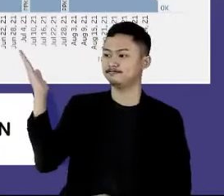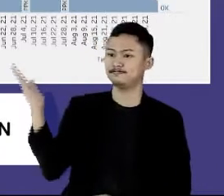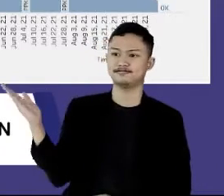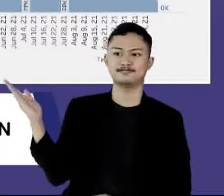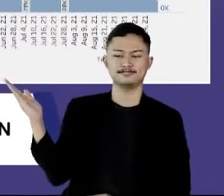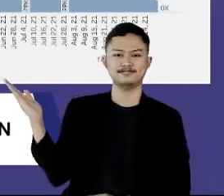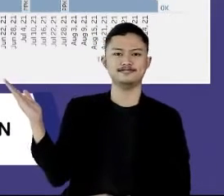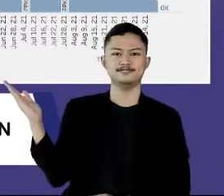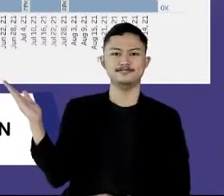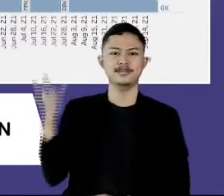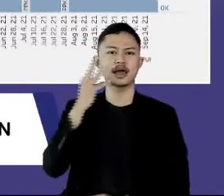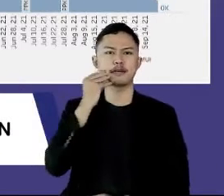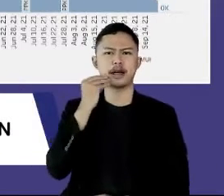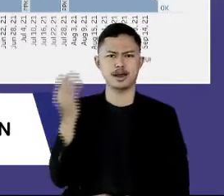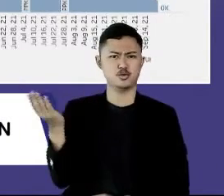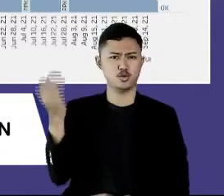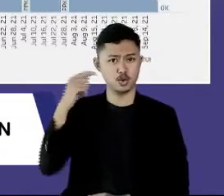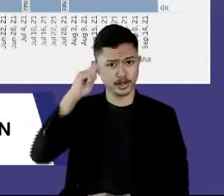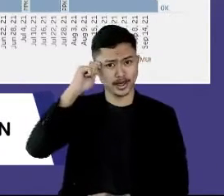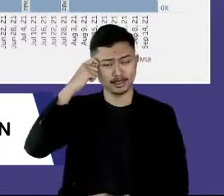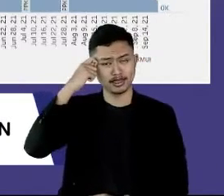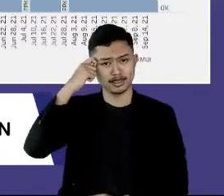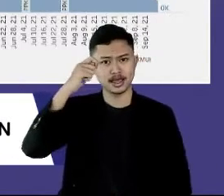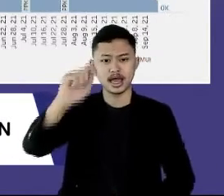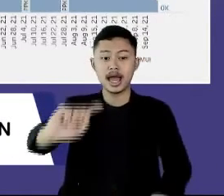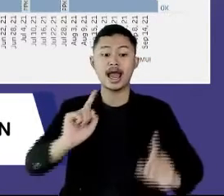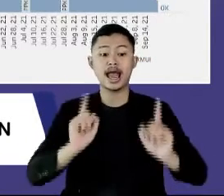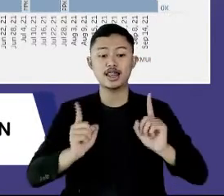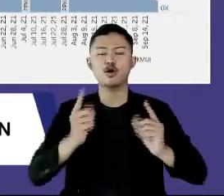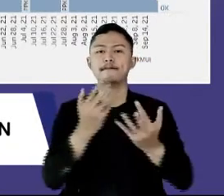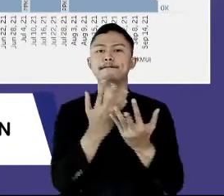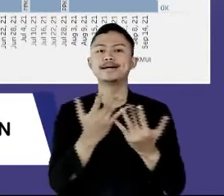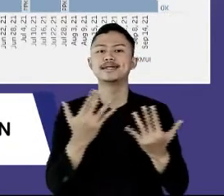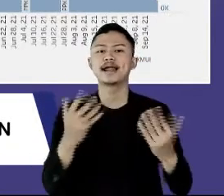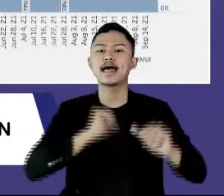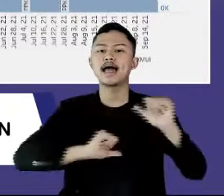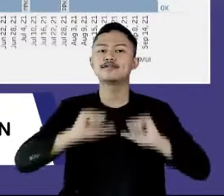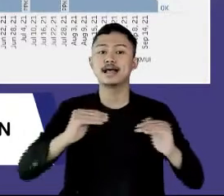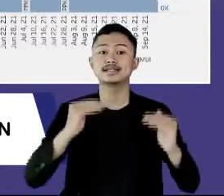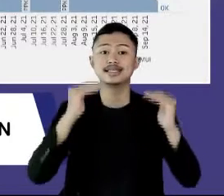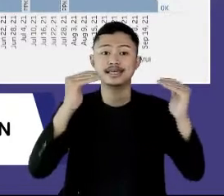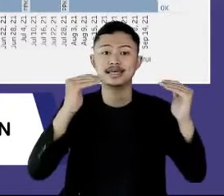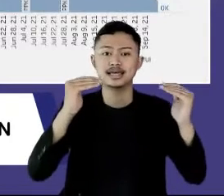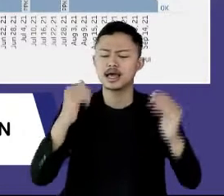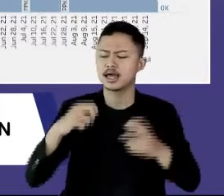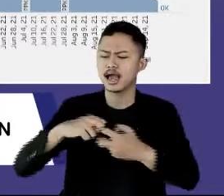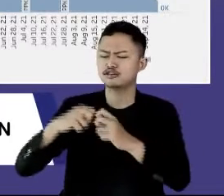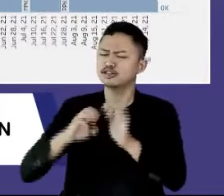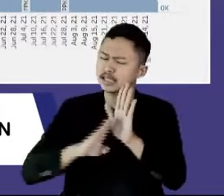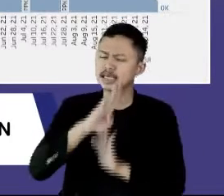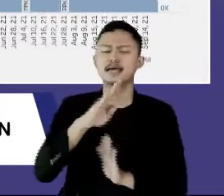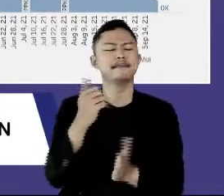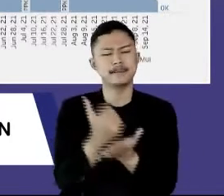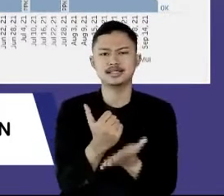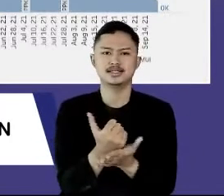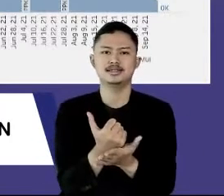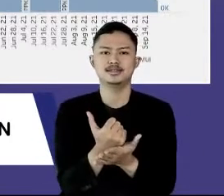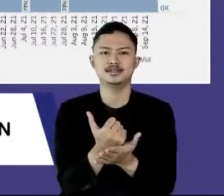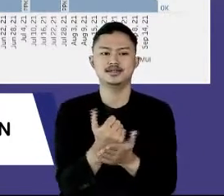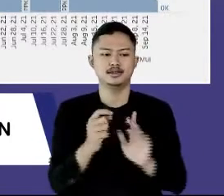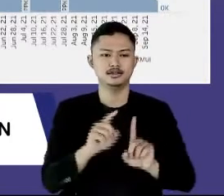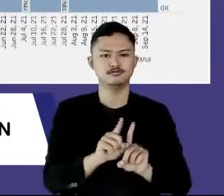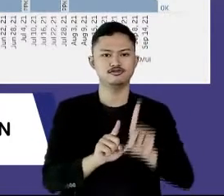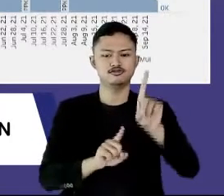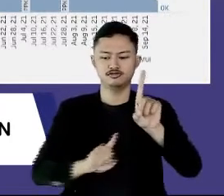tuh pengalaman-pengalaman kita yang dulu. Kalau mobilitas naik, kemudian akan diikuti kasus naik. Nah, ini yang